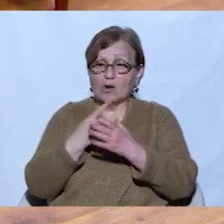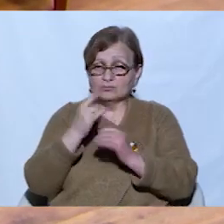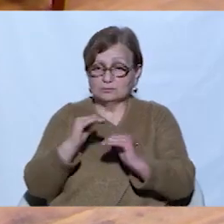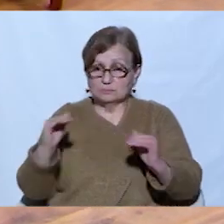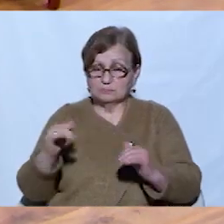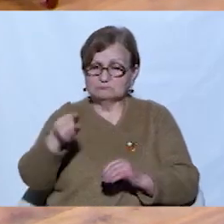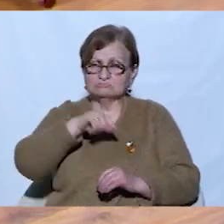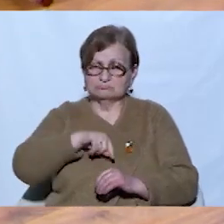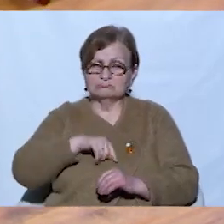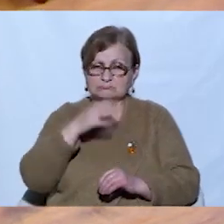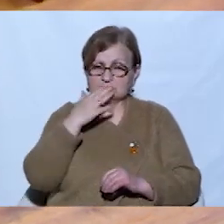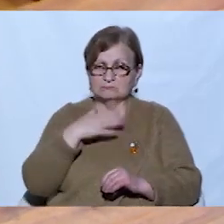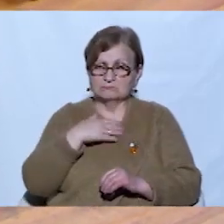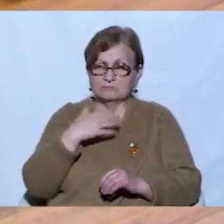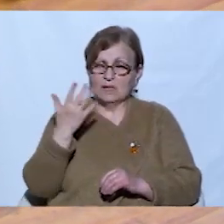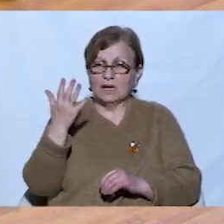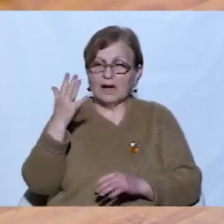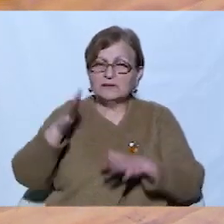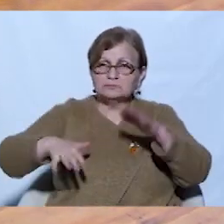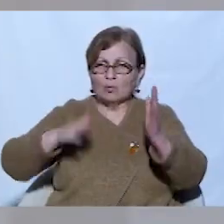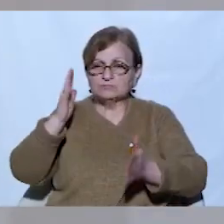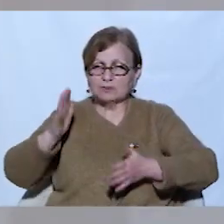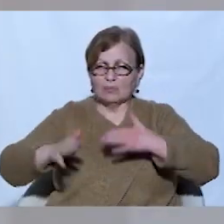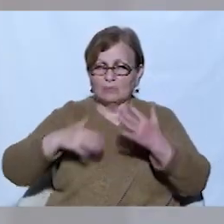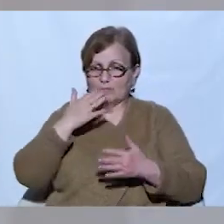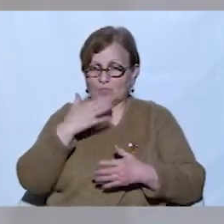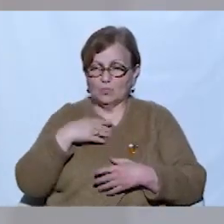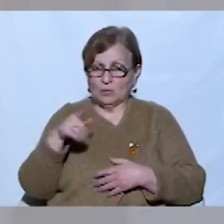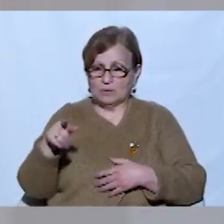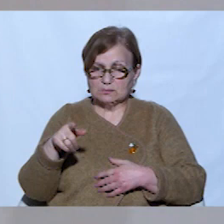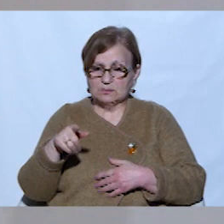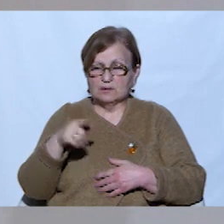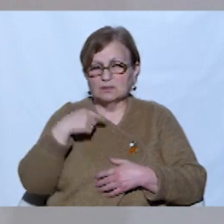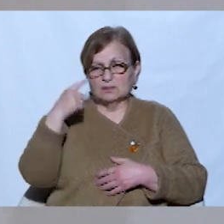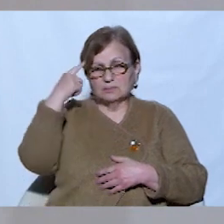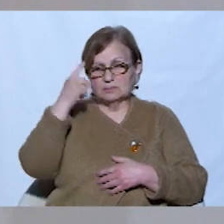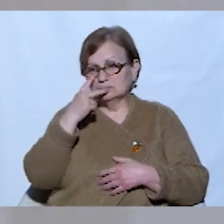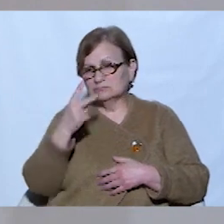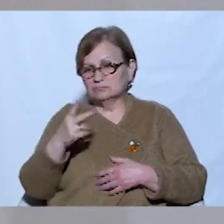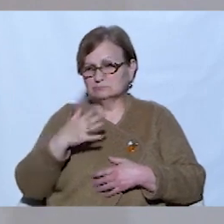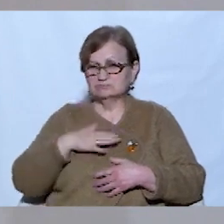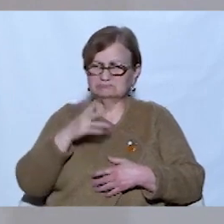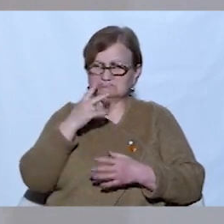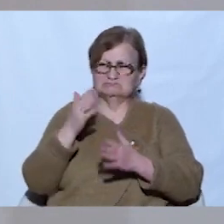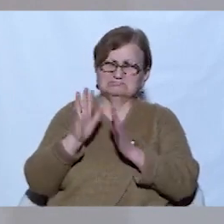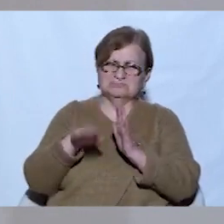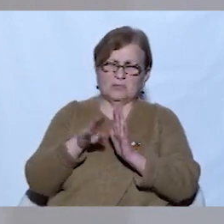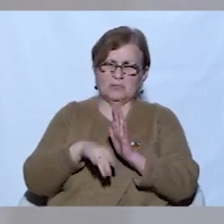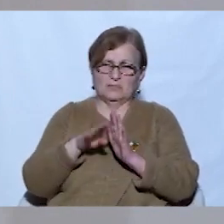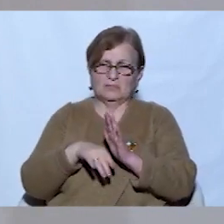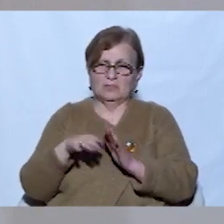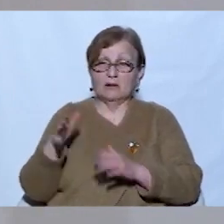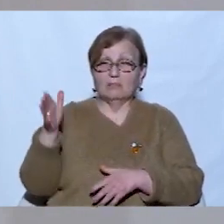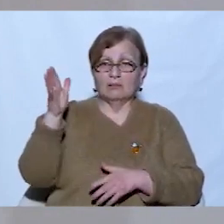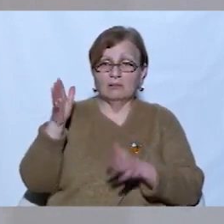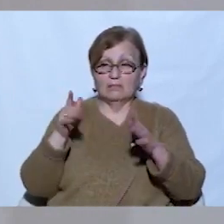ბავშვებისათვის დამახასიათებელია ეს ხელით მოძრაობები, რომელიც ერთი შეხედვით თქვენ შეიძლება არაფრად არ მოგეჩვენოთ, უბრალოდ ხელს აი დაახლოებით ეს იაკეთებს,